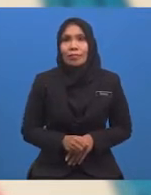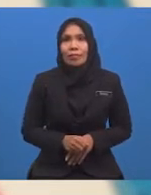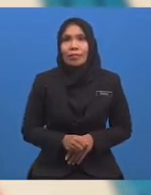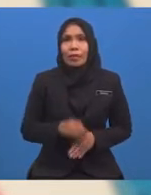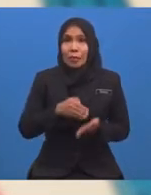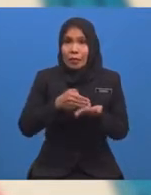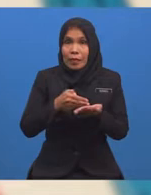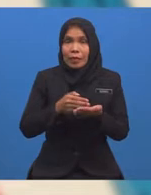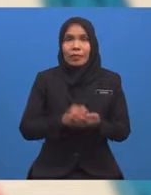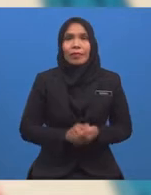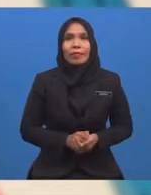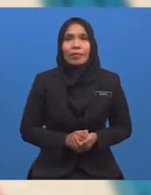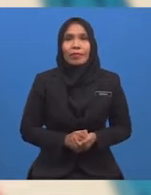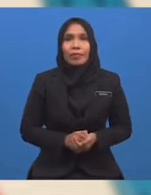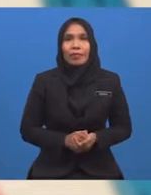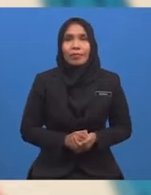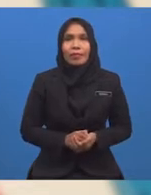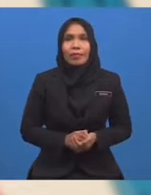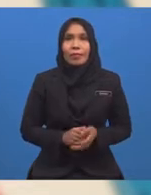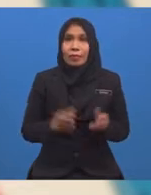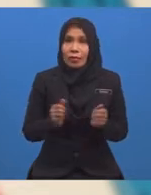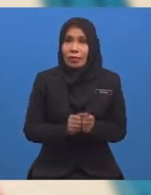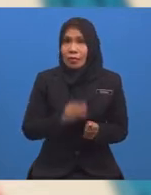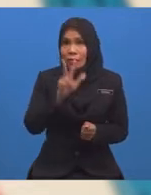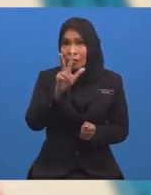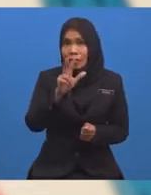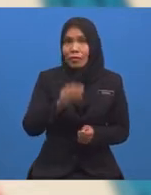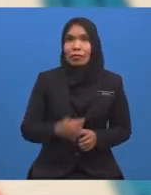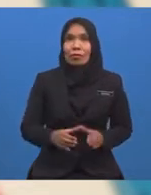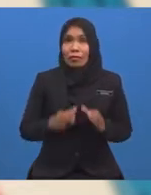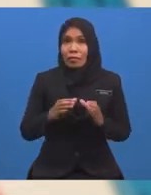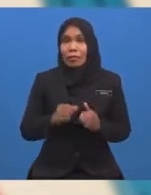20-sin dengan tiga batang pensil